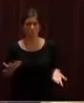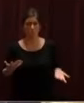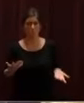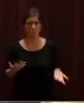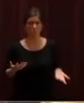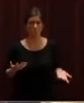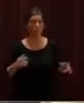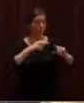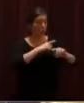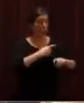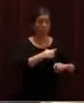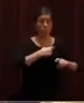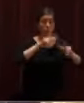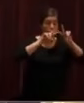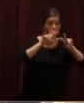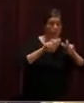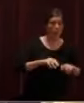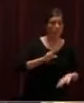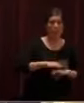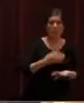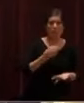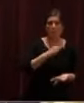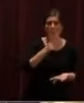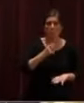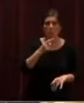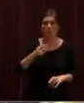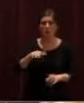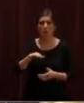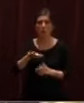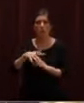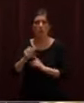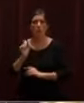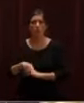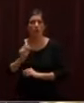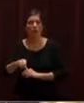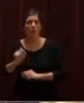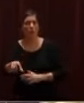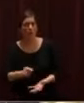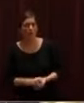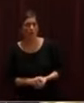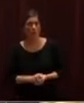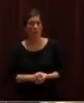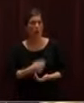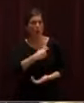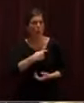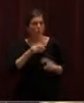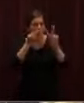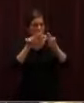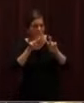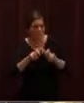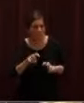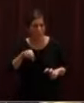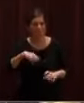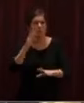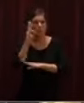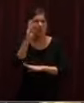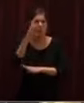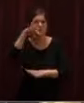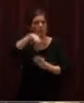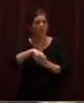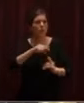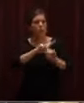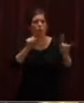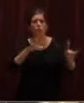lamentables? Per què se nega a fer una comissió d'investigació en aquest Parlament? M'ho espereix, vergonyós. Que hagi de venir una